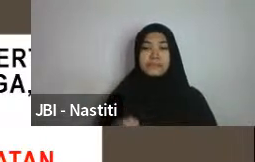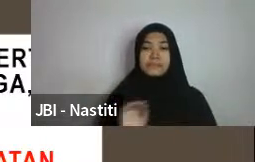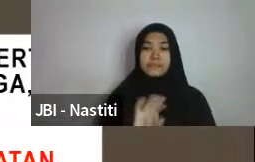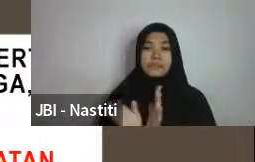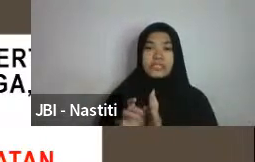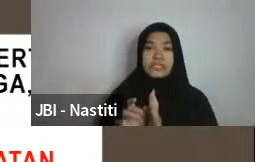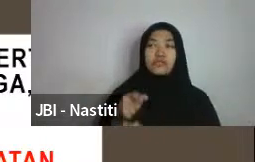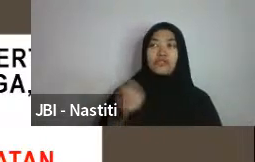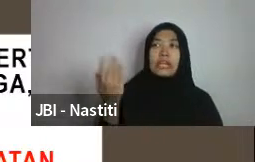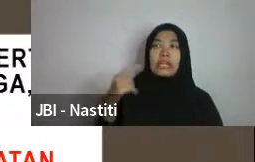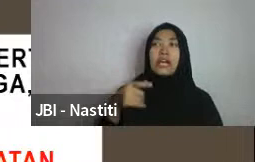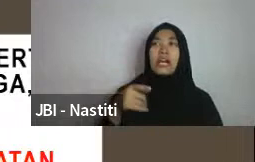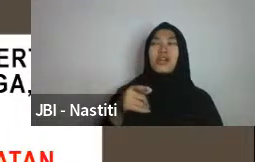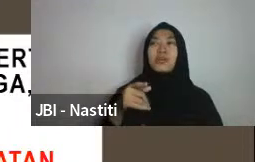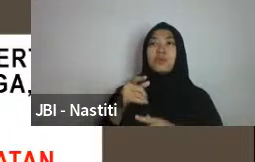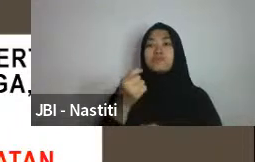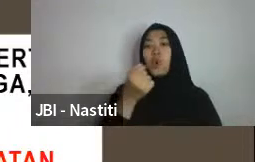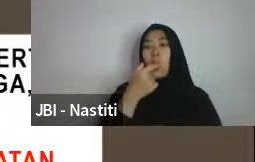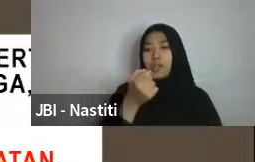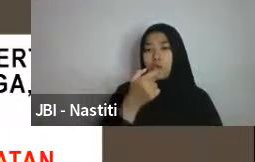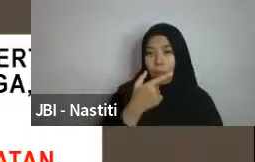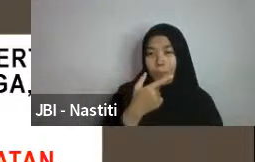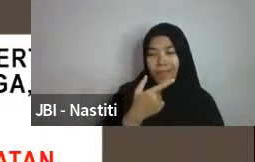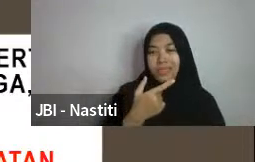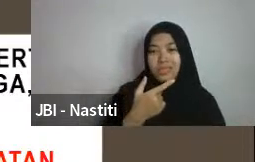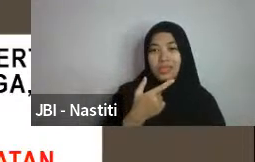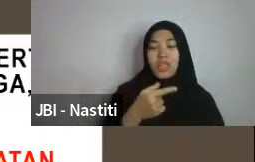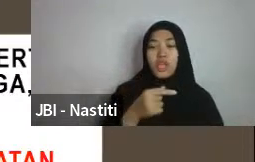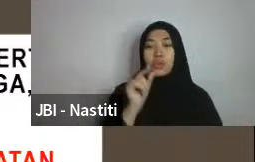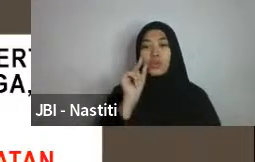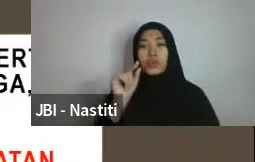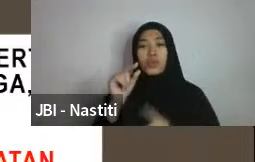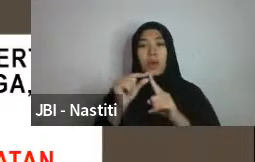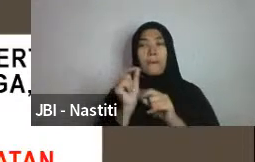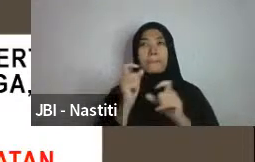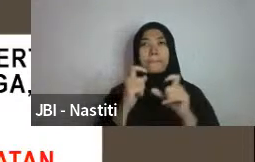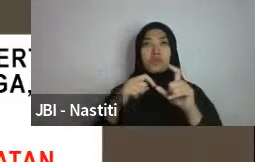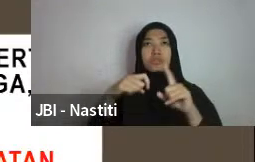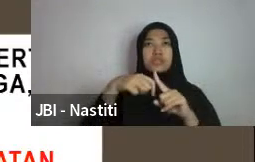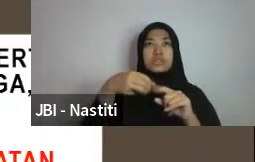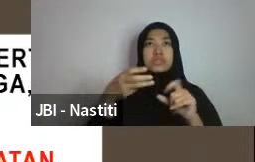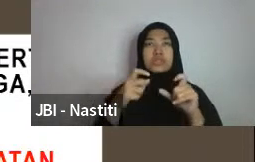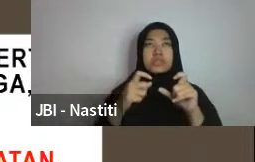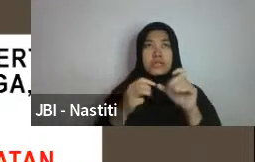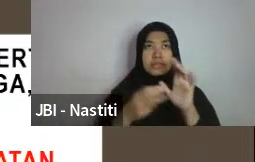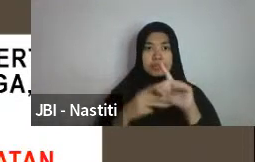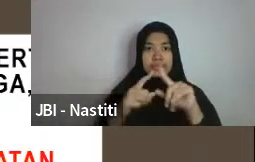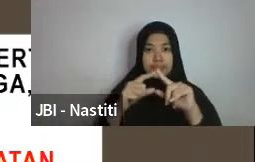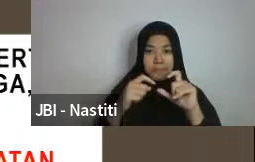psikososial. Obat-obatan yang tersedia di tingkat puskesmas itu sangat terbatas.